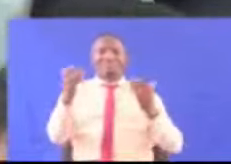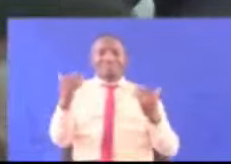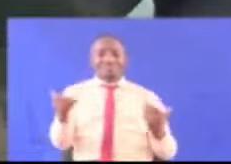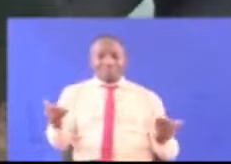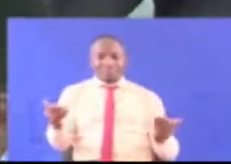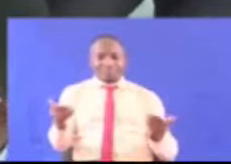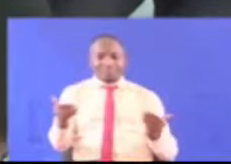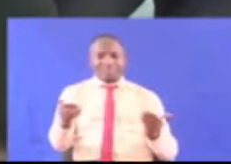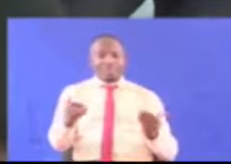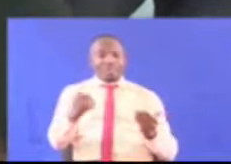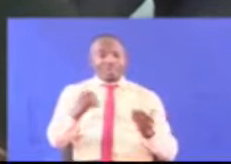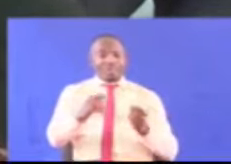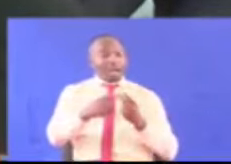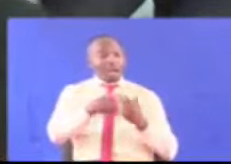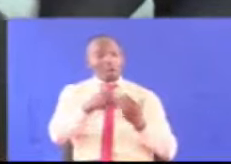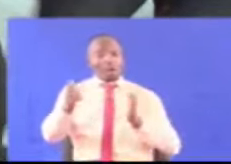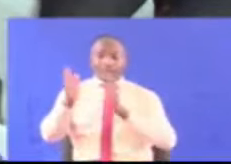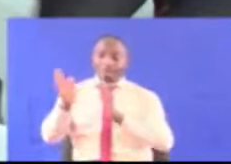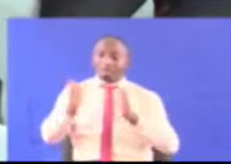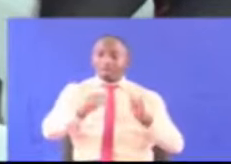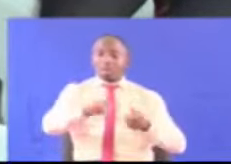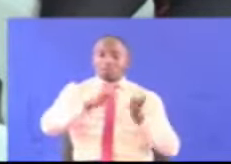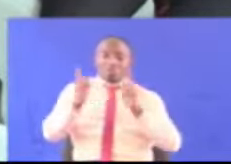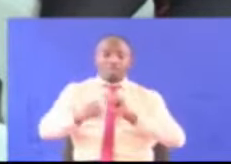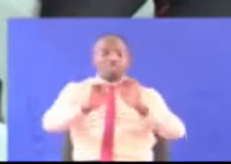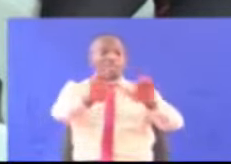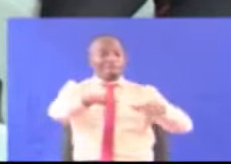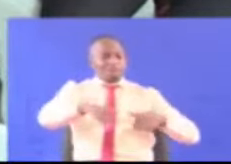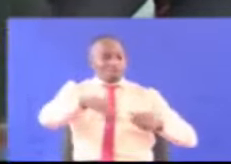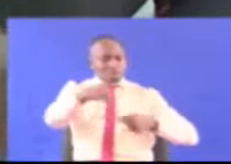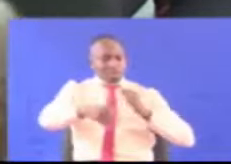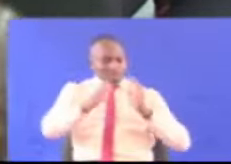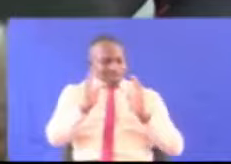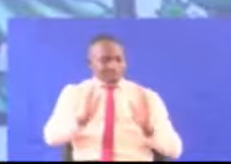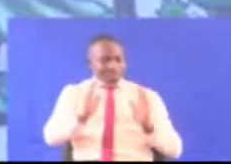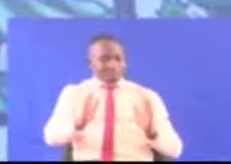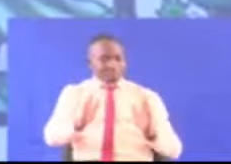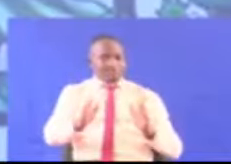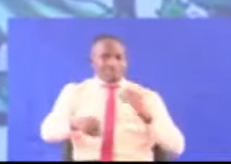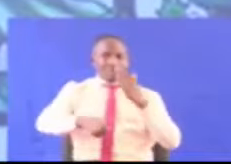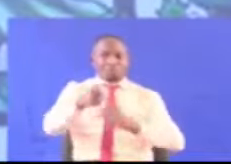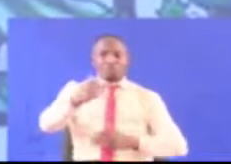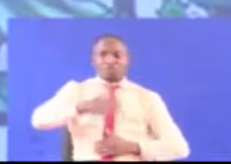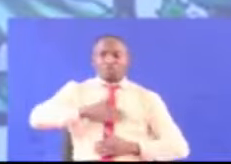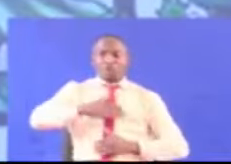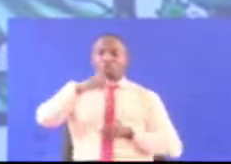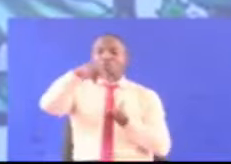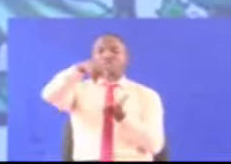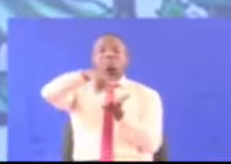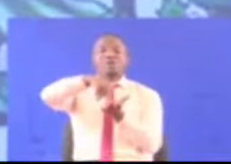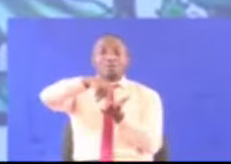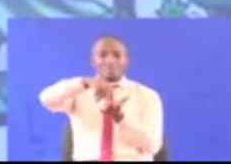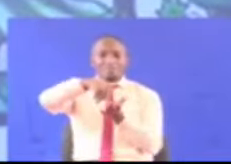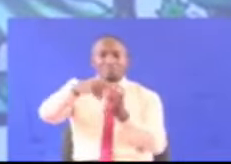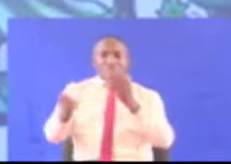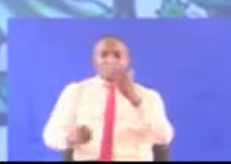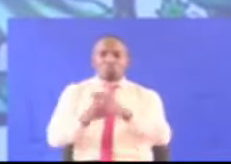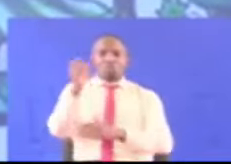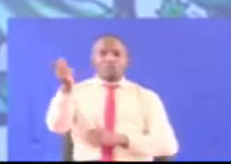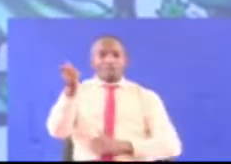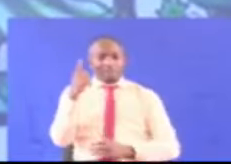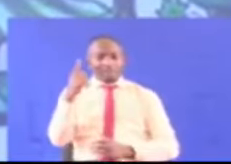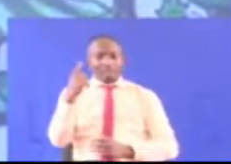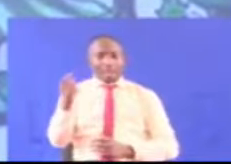Sasa kwa kuwa hawana mpango wa kubadilisha mbunge, wataendelea naye huyu huyu. Hebu viongozi wangu wale wasimame, kutoka